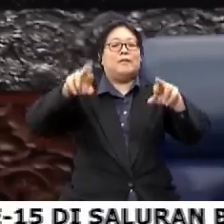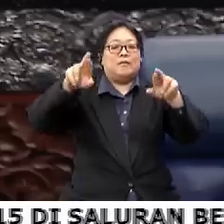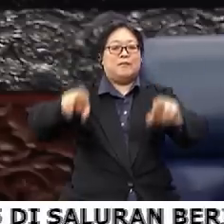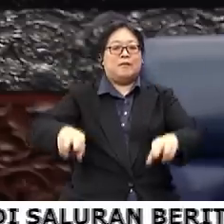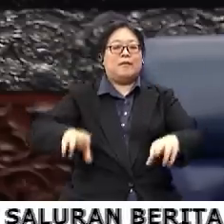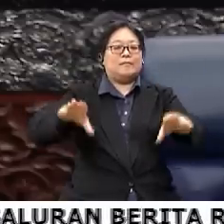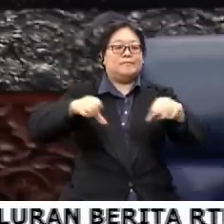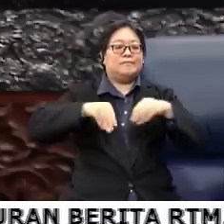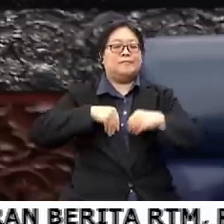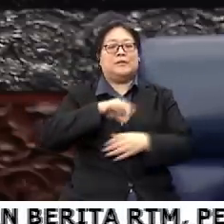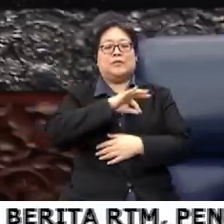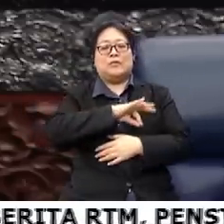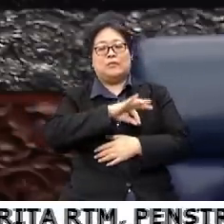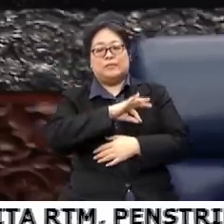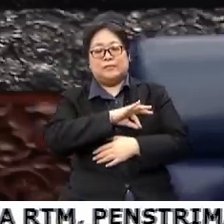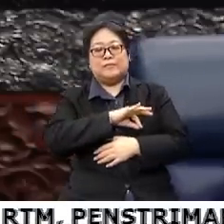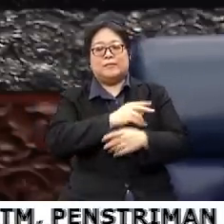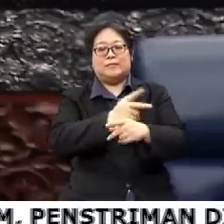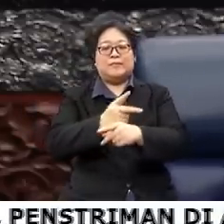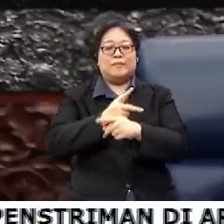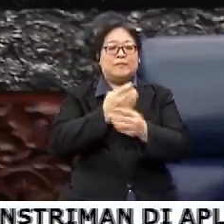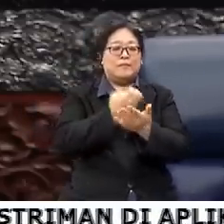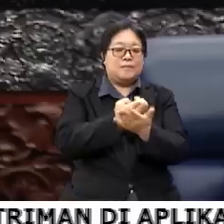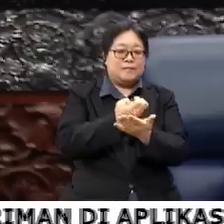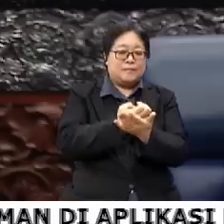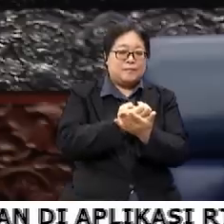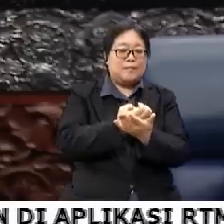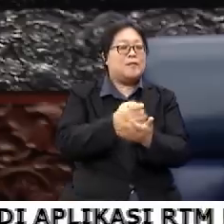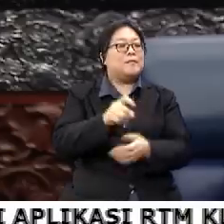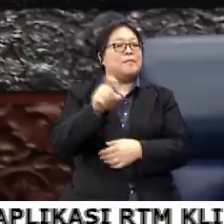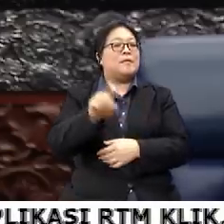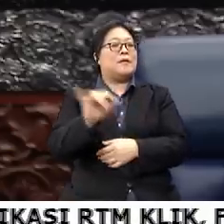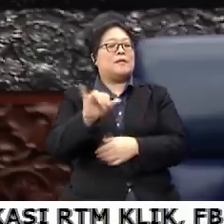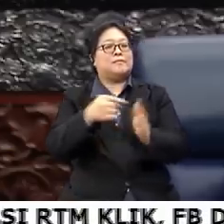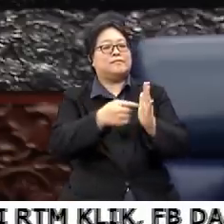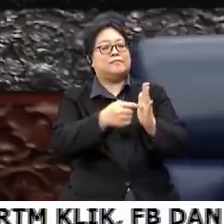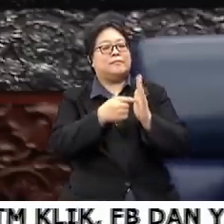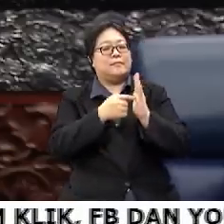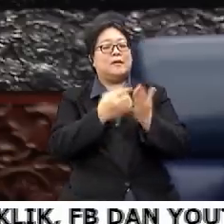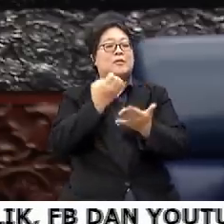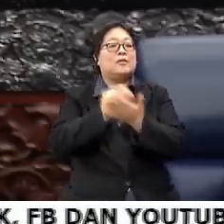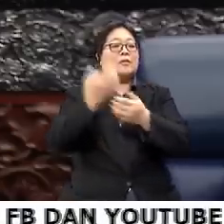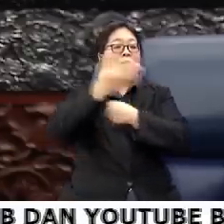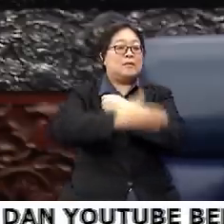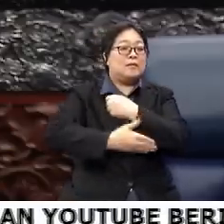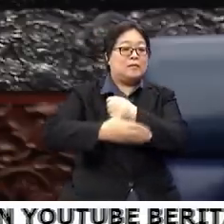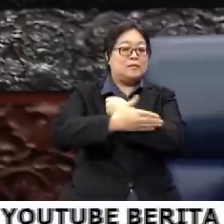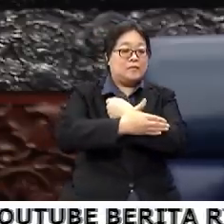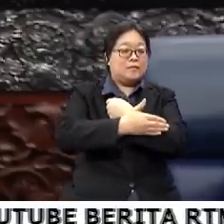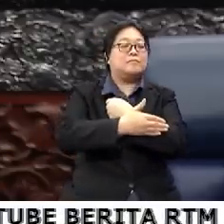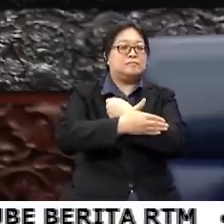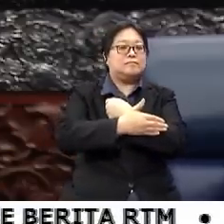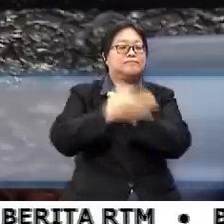menerima manfaat indikator pemulihan ekonomi. Mestilah juga menunjukkan bahawa ekonomi negara kita bukan sahaja